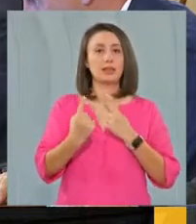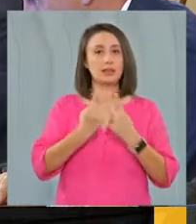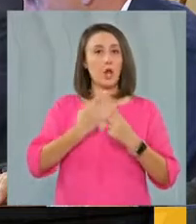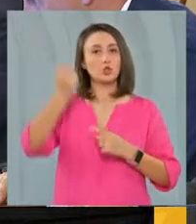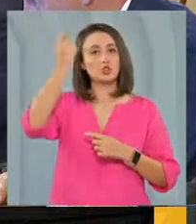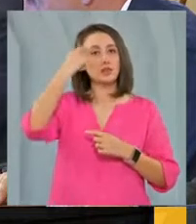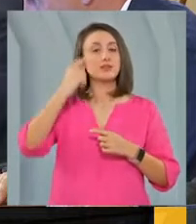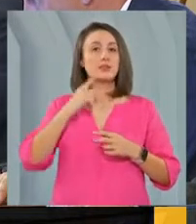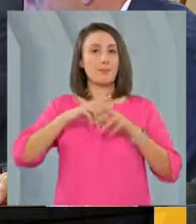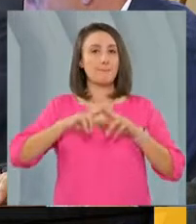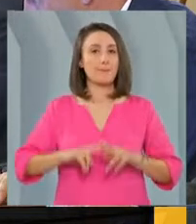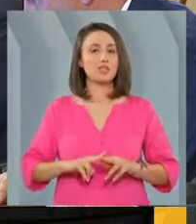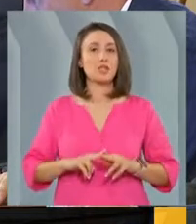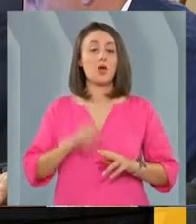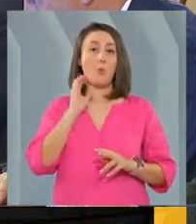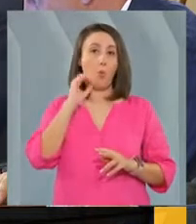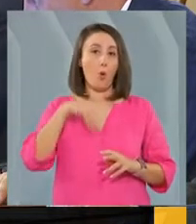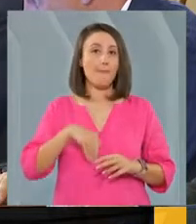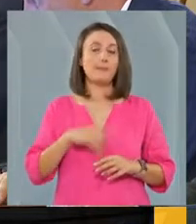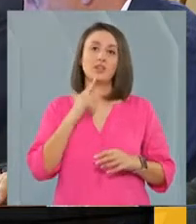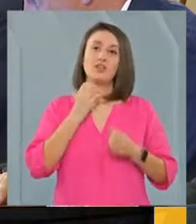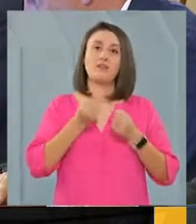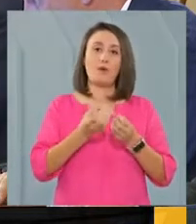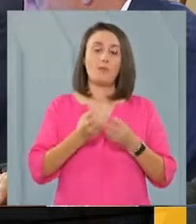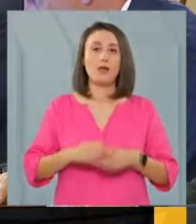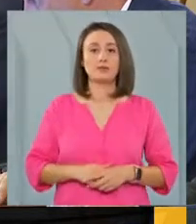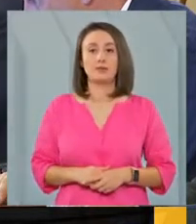cu cetățenii, să menținem oamenii